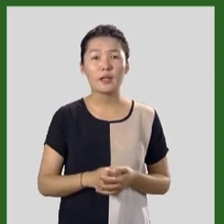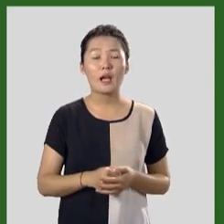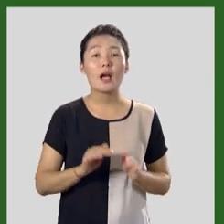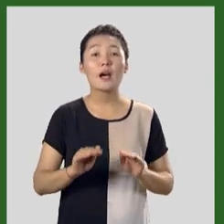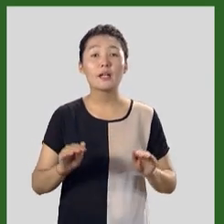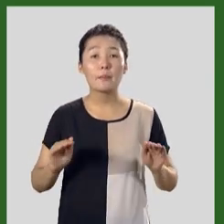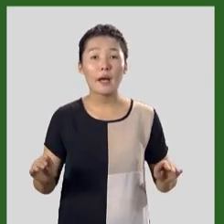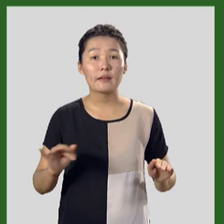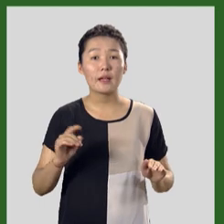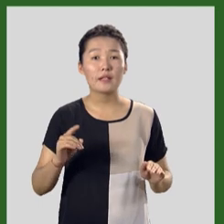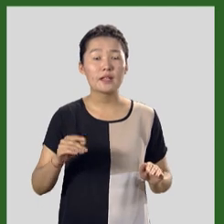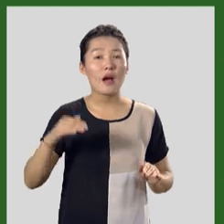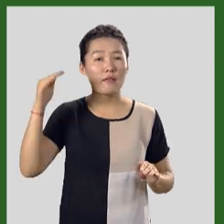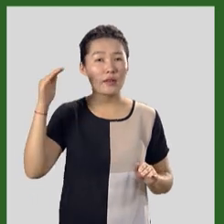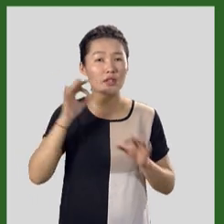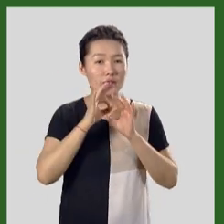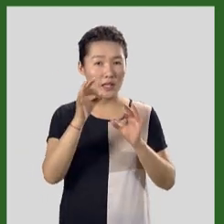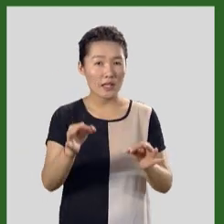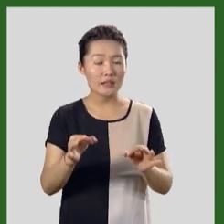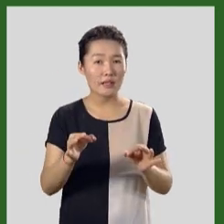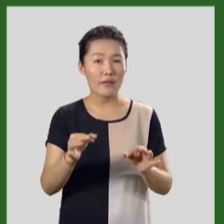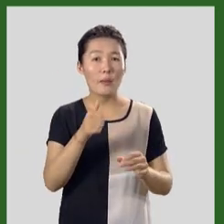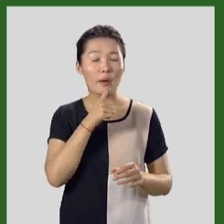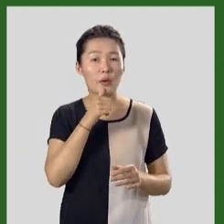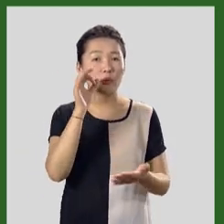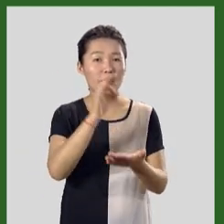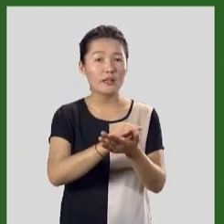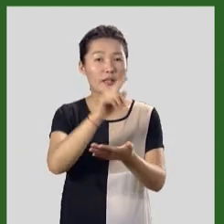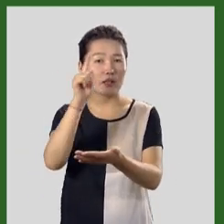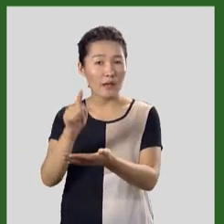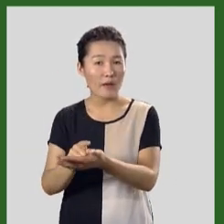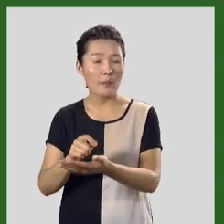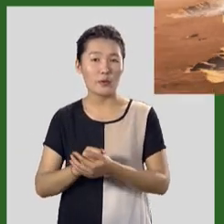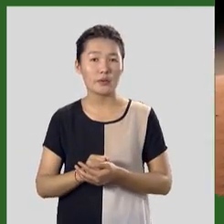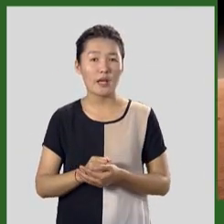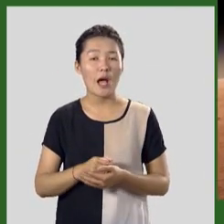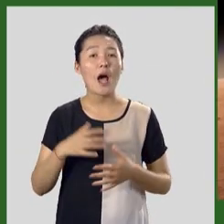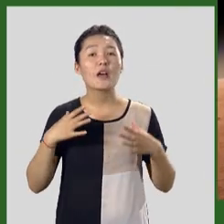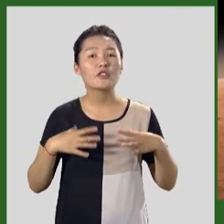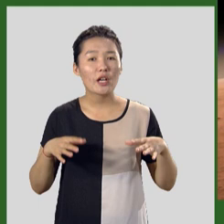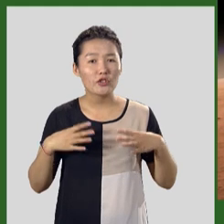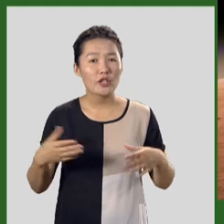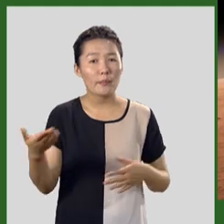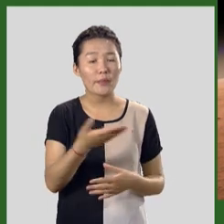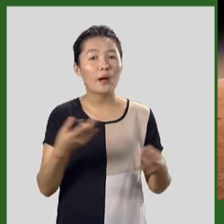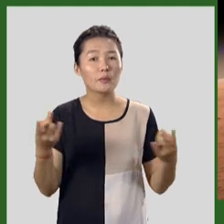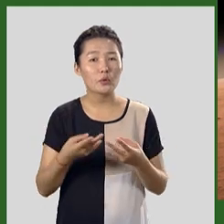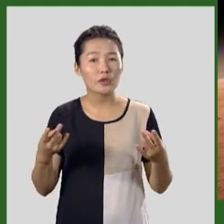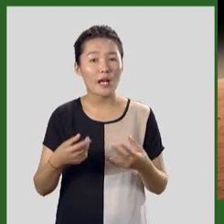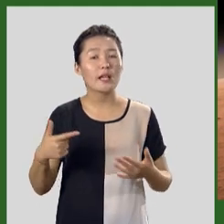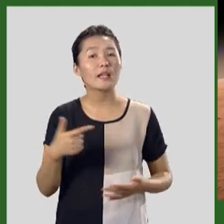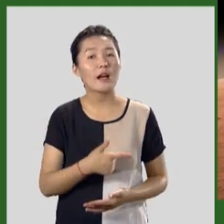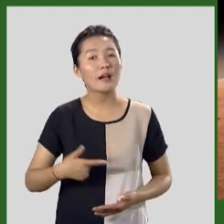ребята, из вышесказанного попробуйте ответить на вопрос: зачем нам нужна